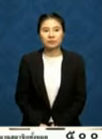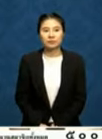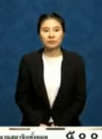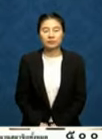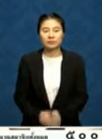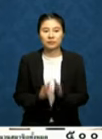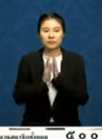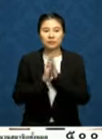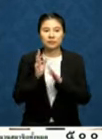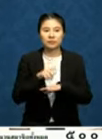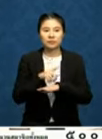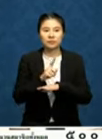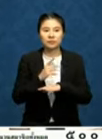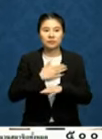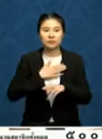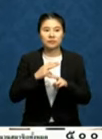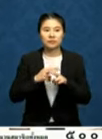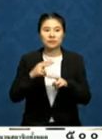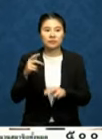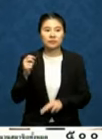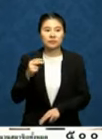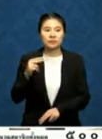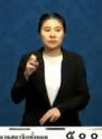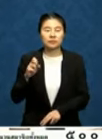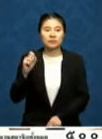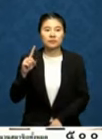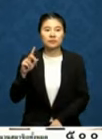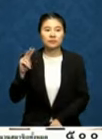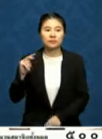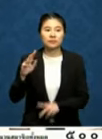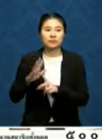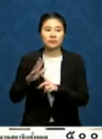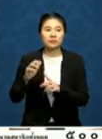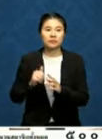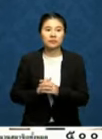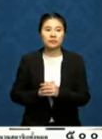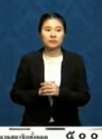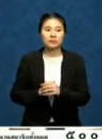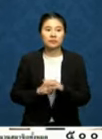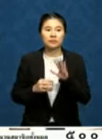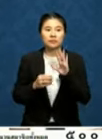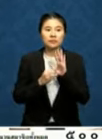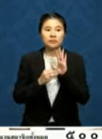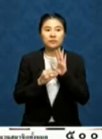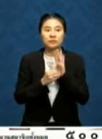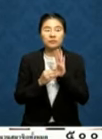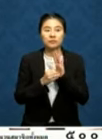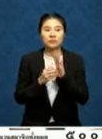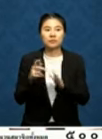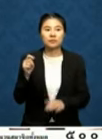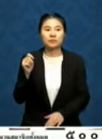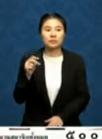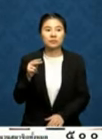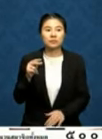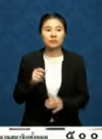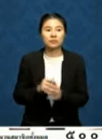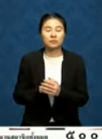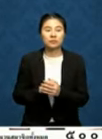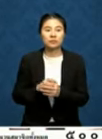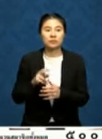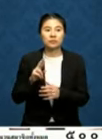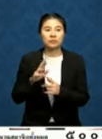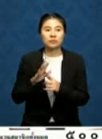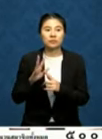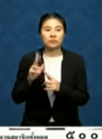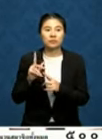เรียนท่านประธานที่เคารพค่ะดิฉันทิศนาชินวันสสแบบแบ่งเขตกรุงเทพมหานครเขตปทุมวันสาทรและราชเทวี